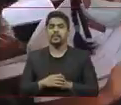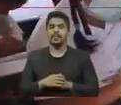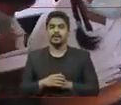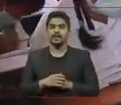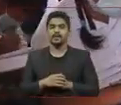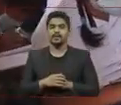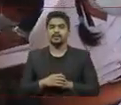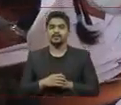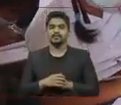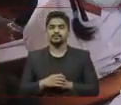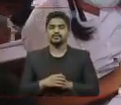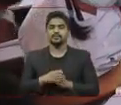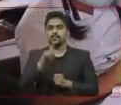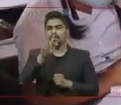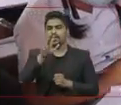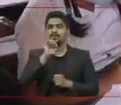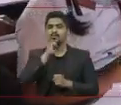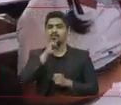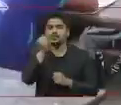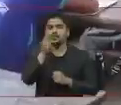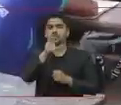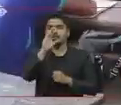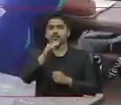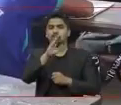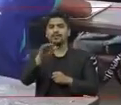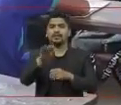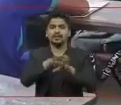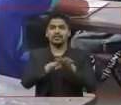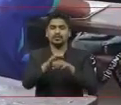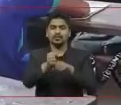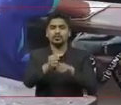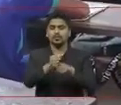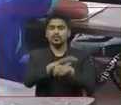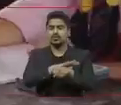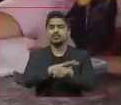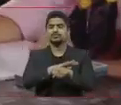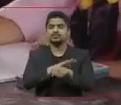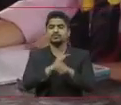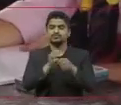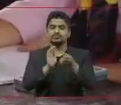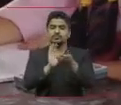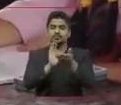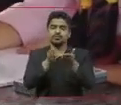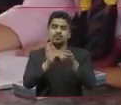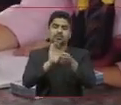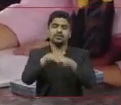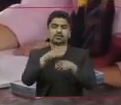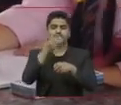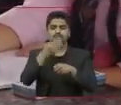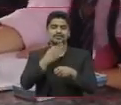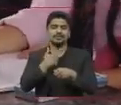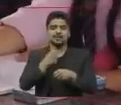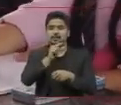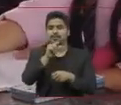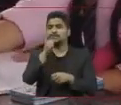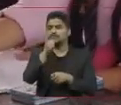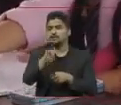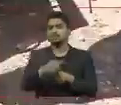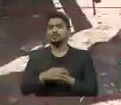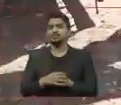चिकित्सकहरू बताउँछन्। 18 वर्षभन्दा मुनिका बालबालिकामा कोरोना सङ्क्रमण दर बढ्दै जानु चिन्ताको विषय भएको उनीहरूको भनाइ छ।